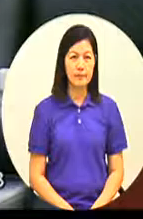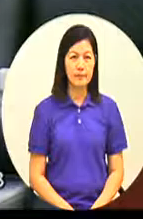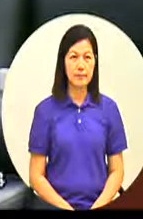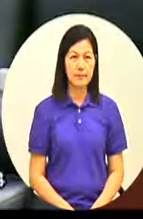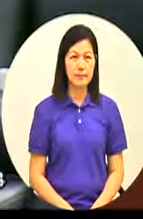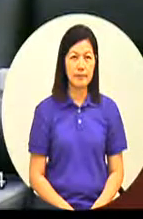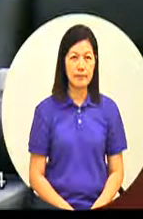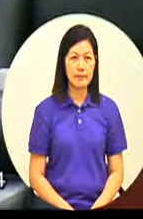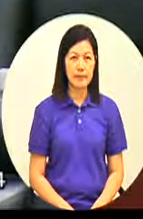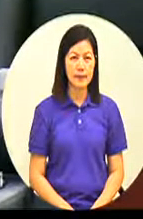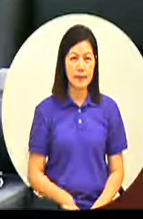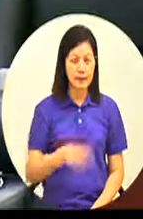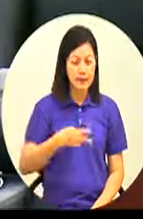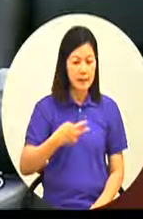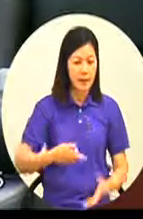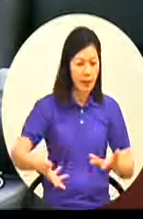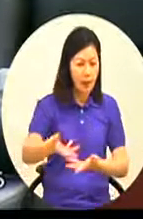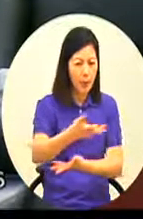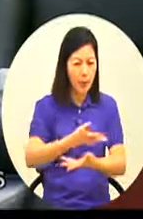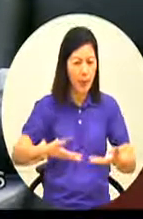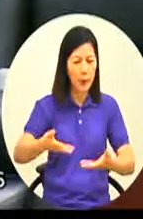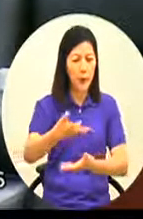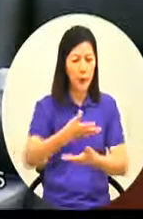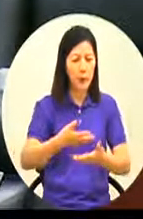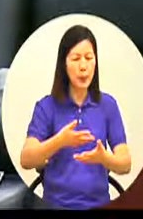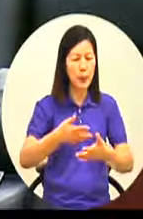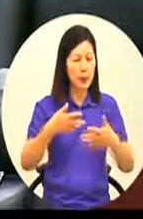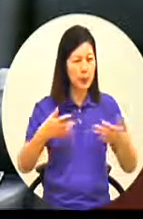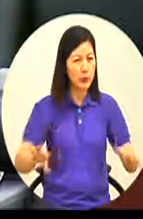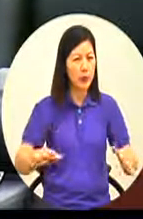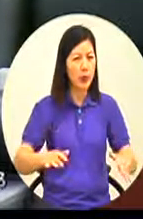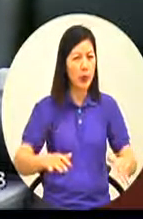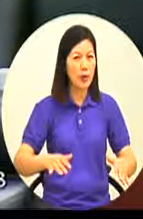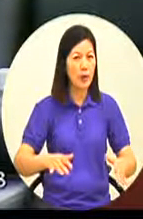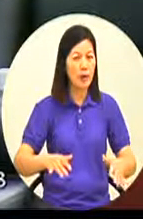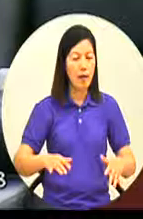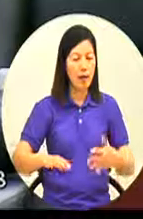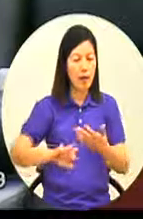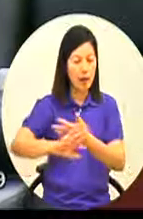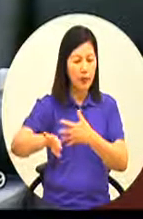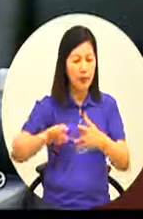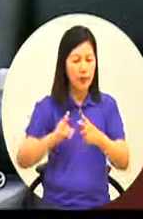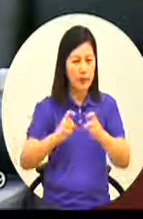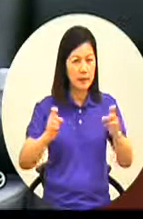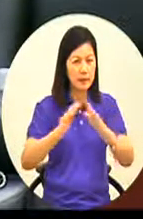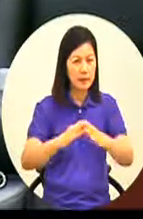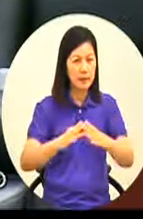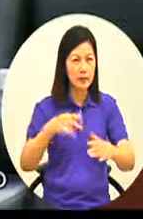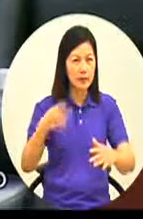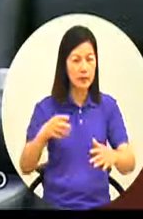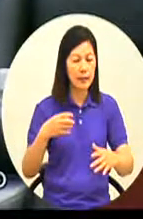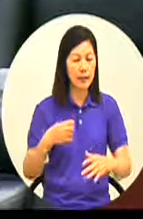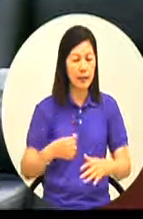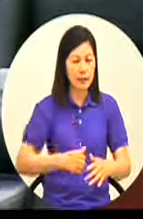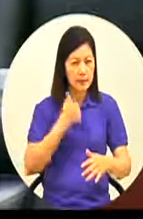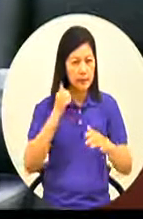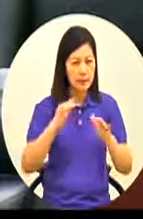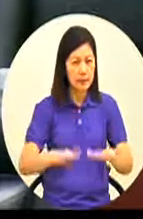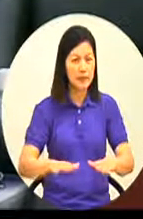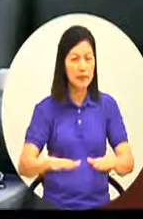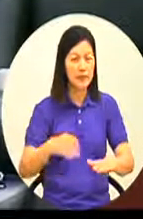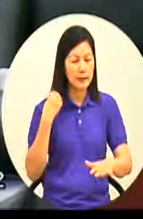更广交我们的东南亚城市，来实现我们的新南亚的政策哦。成功，我们应